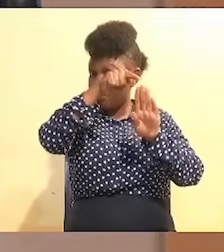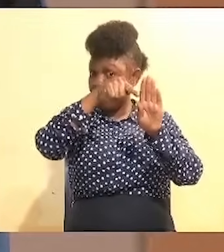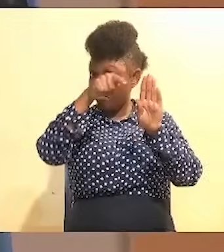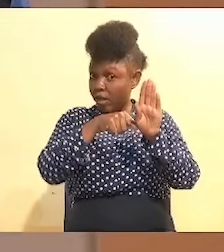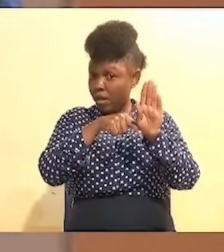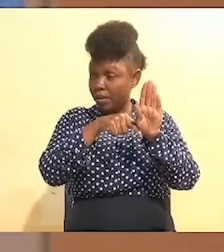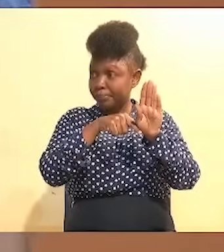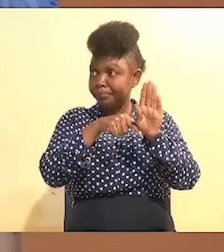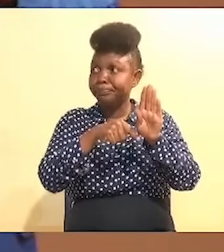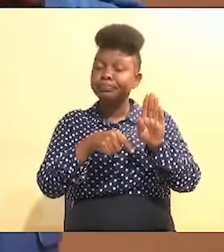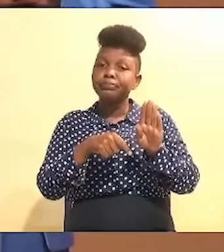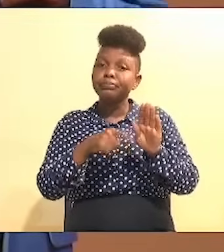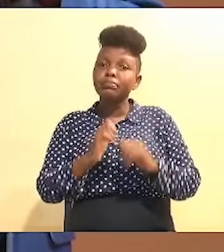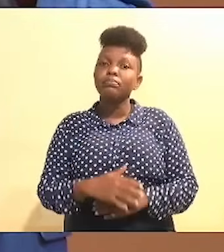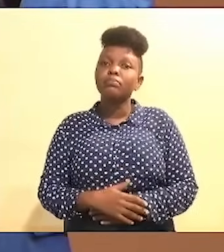Waafrika